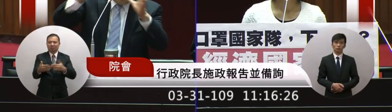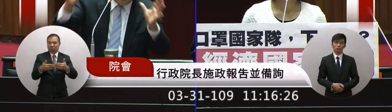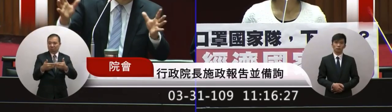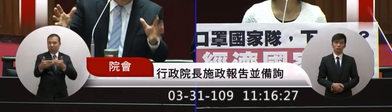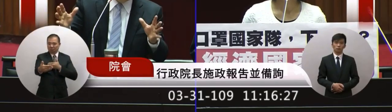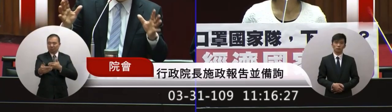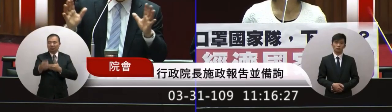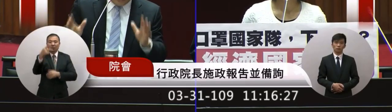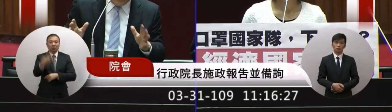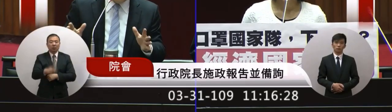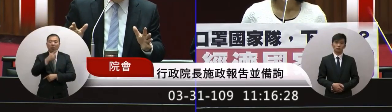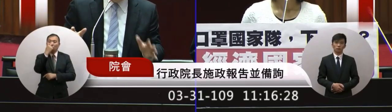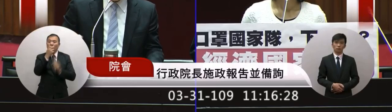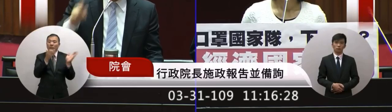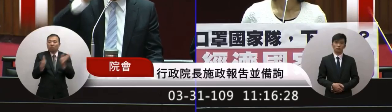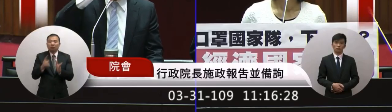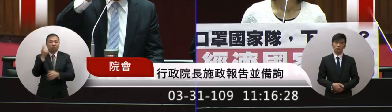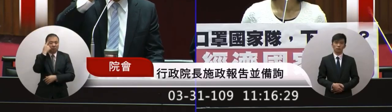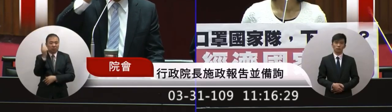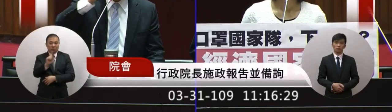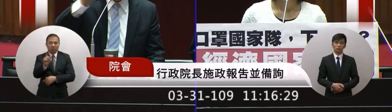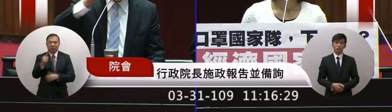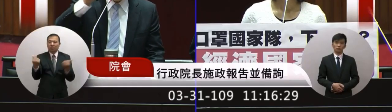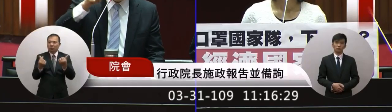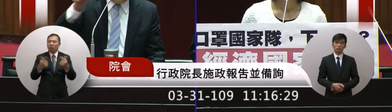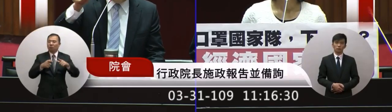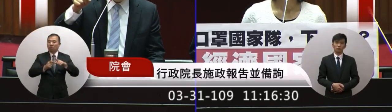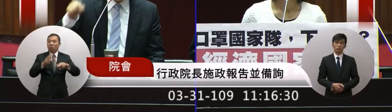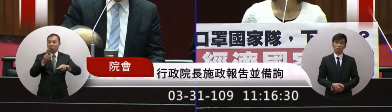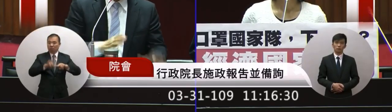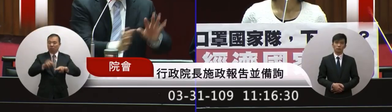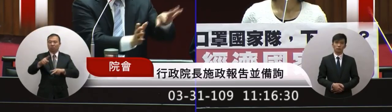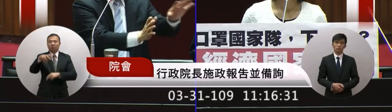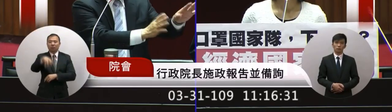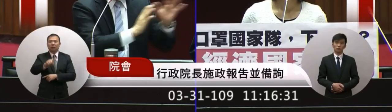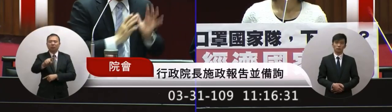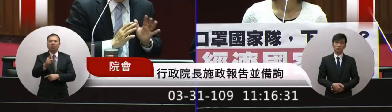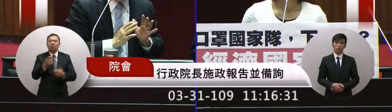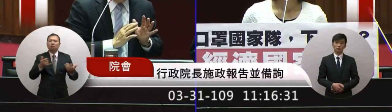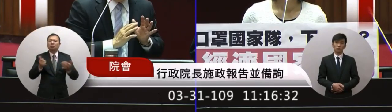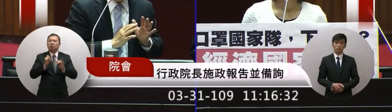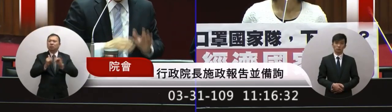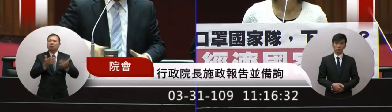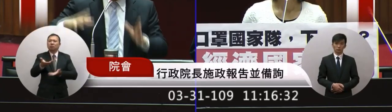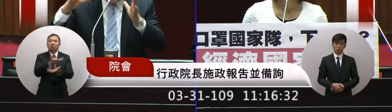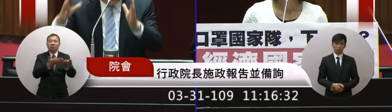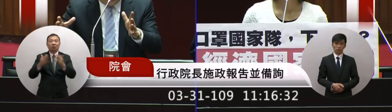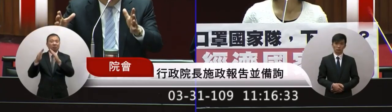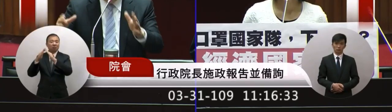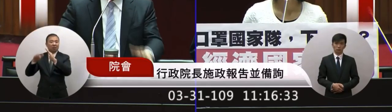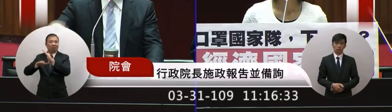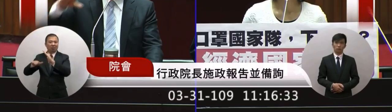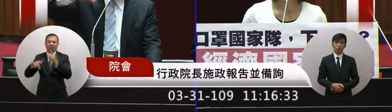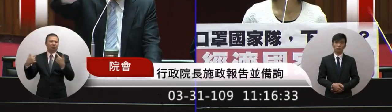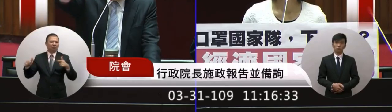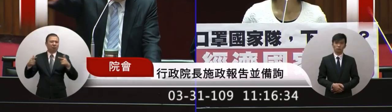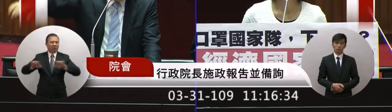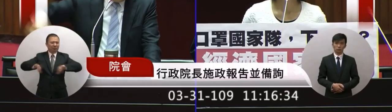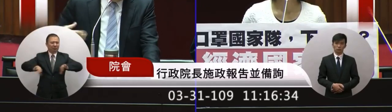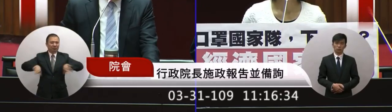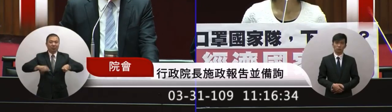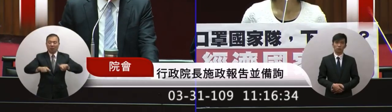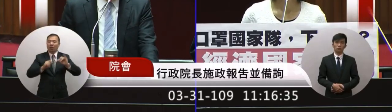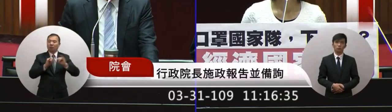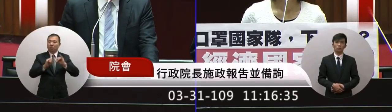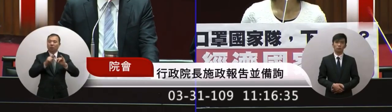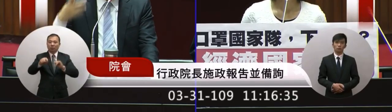谓。公共的场合，所以叫做社交，不是在管家庭里面，就社交。所以在公